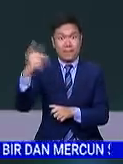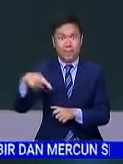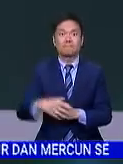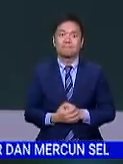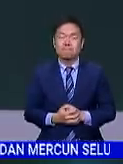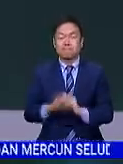Hai di